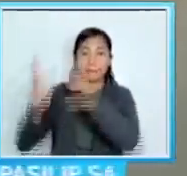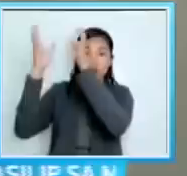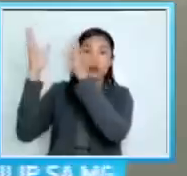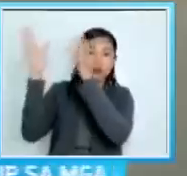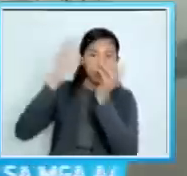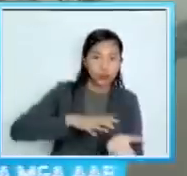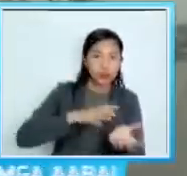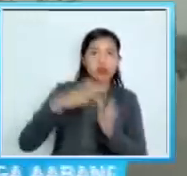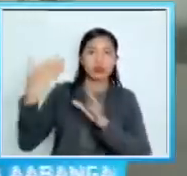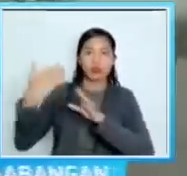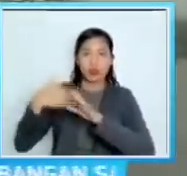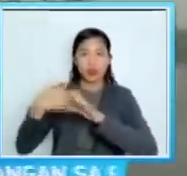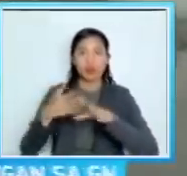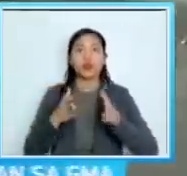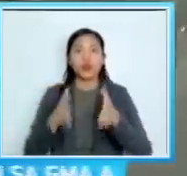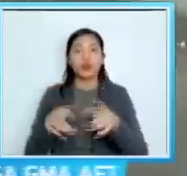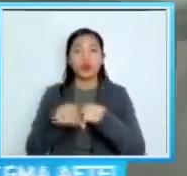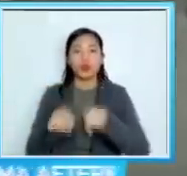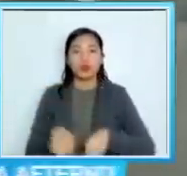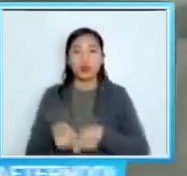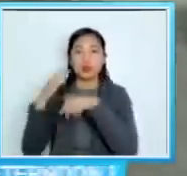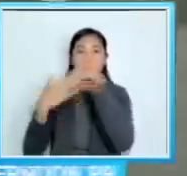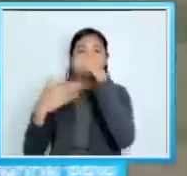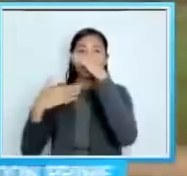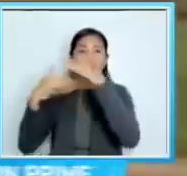ngayon, hanggang sa mga establishments na